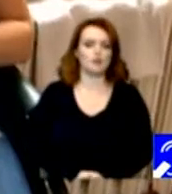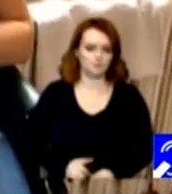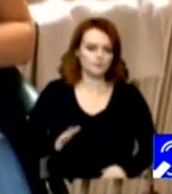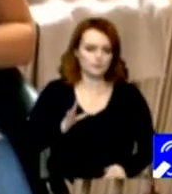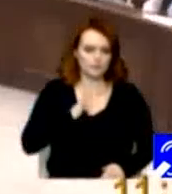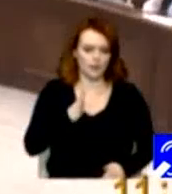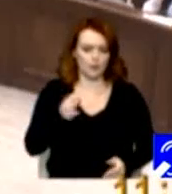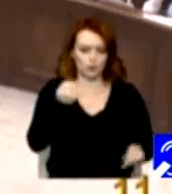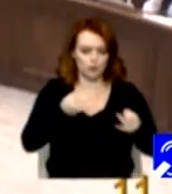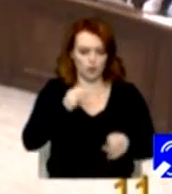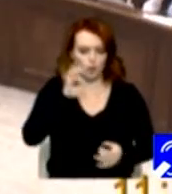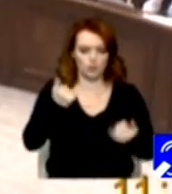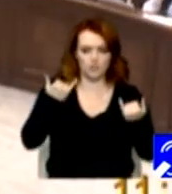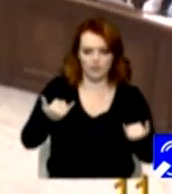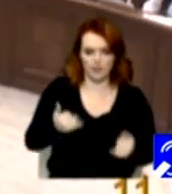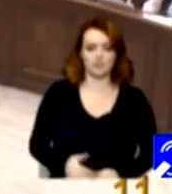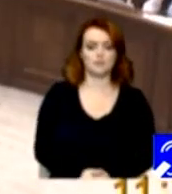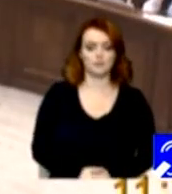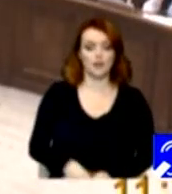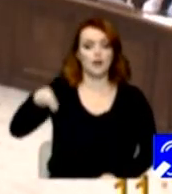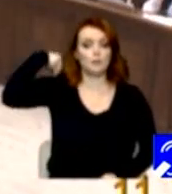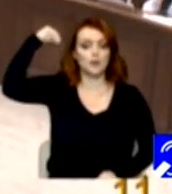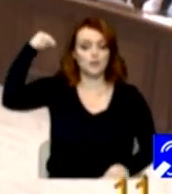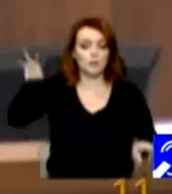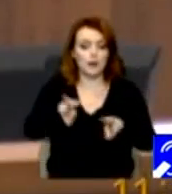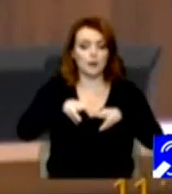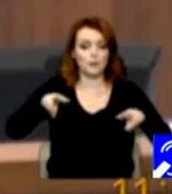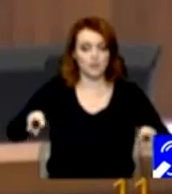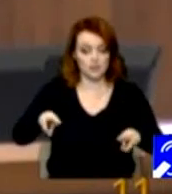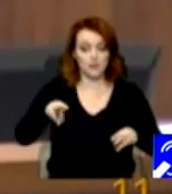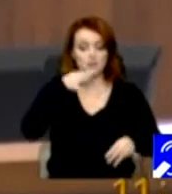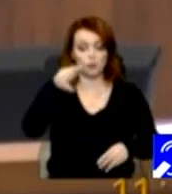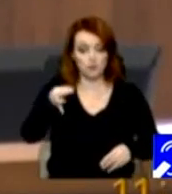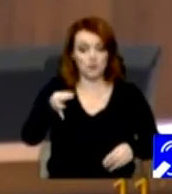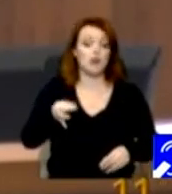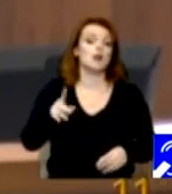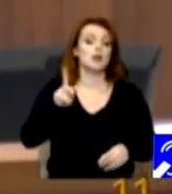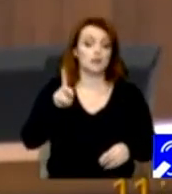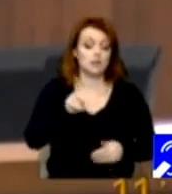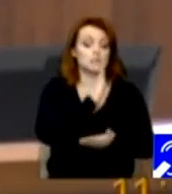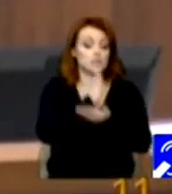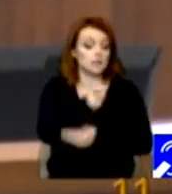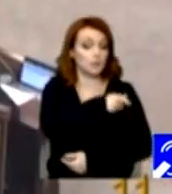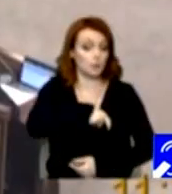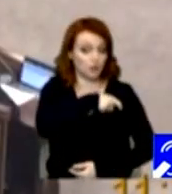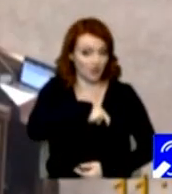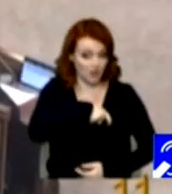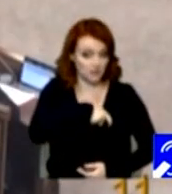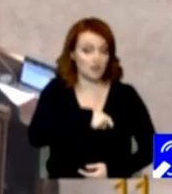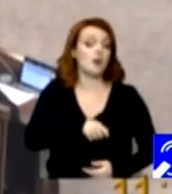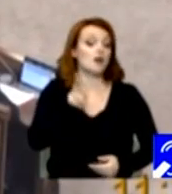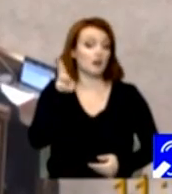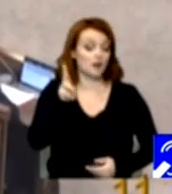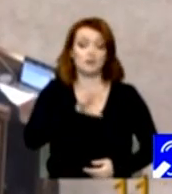antico văd 19 a fost respinsă în președintele Parlamentului am menționat că în și deputații care vorbesc despre